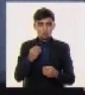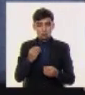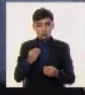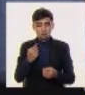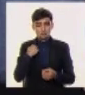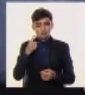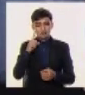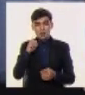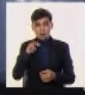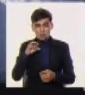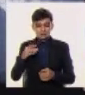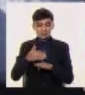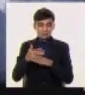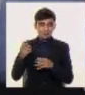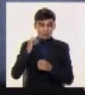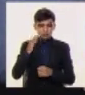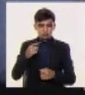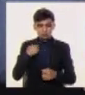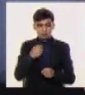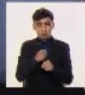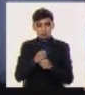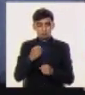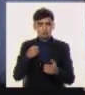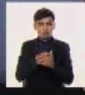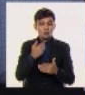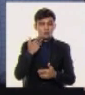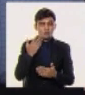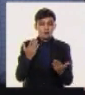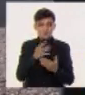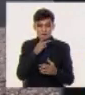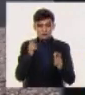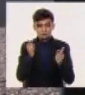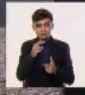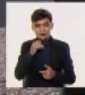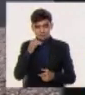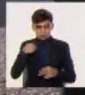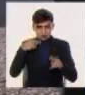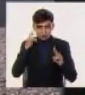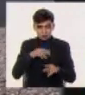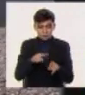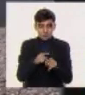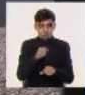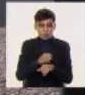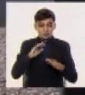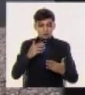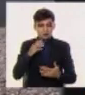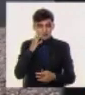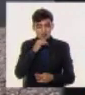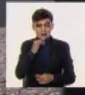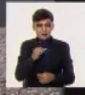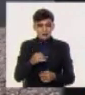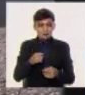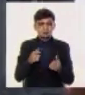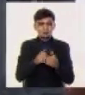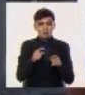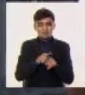кредит Бацалог и будем работать. Неизвестно, до какого времени продлится карантин. Мнение Бахыта Ермекбаева разделяют и его коллеги-конкуренты. Они говорят,